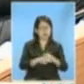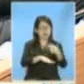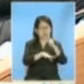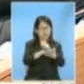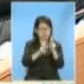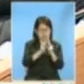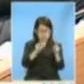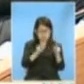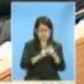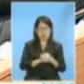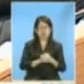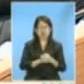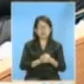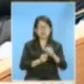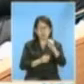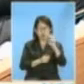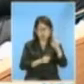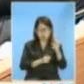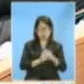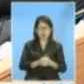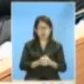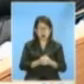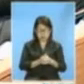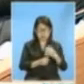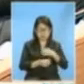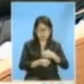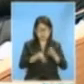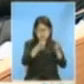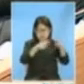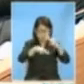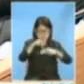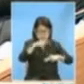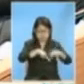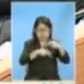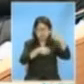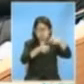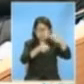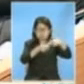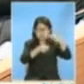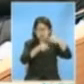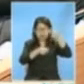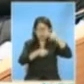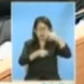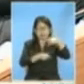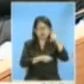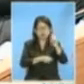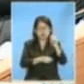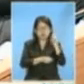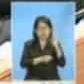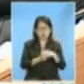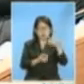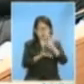กรรมาธิการสามัญวุฒิสภากล้าตรวจสอบปตท.ที่มีงบประชาสัมพันธ์มหาศ